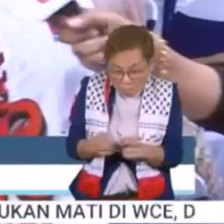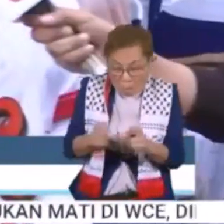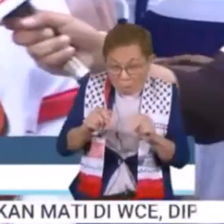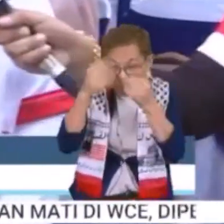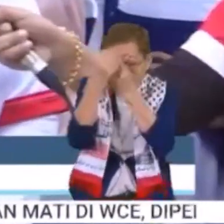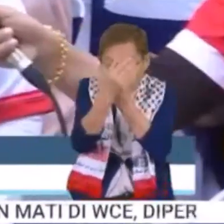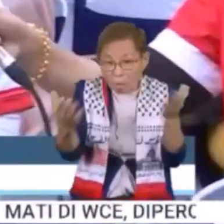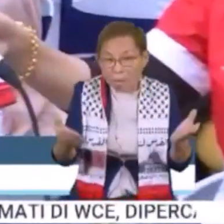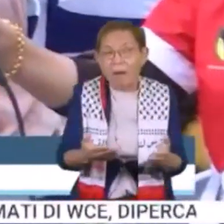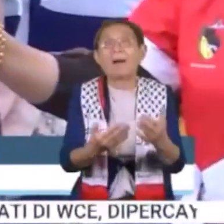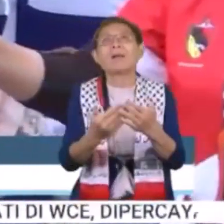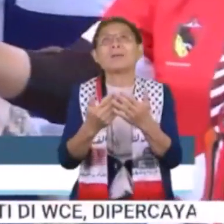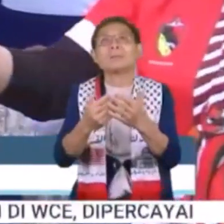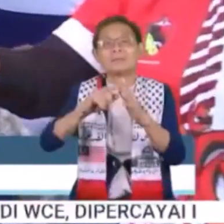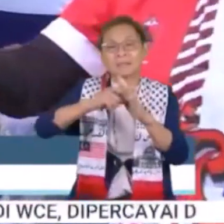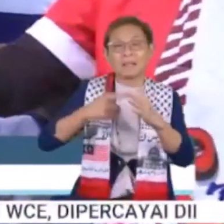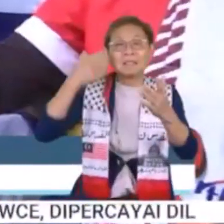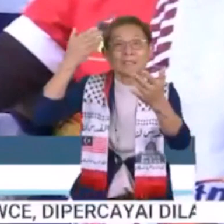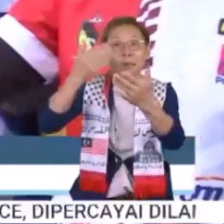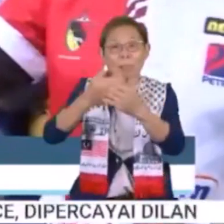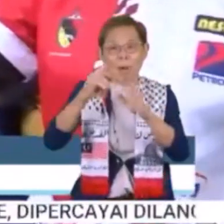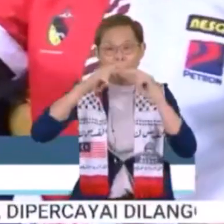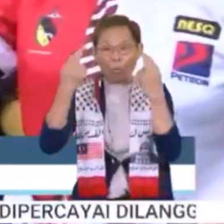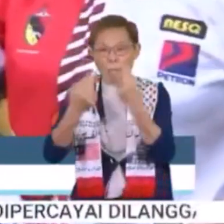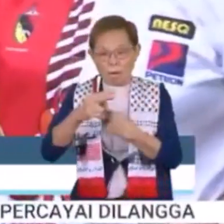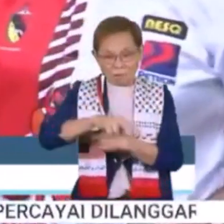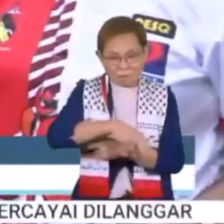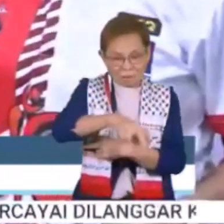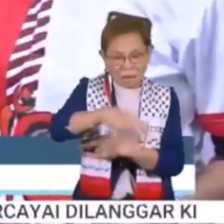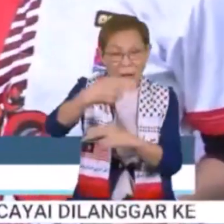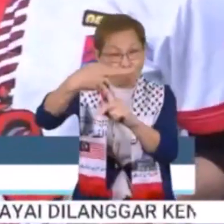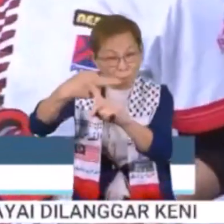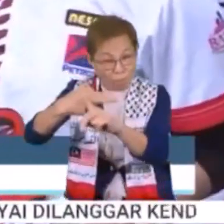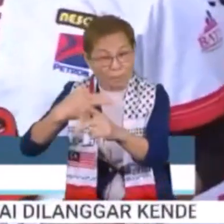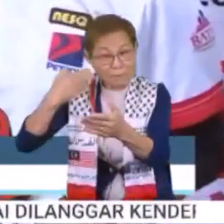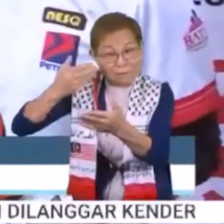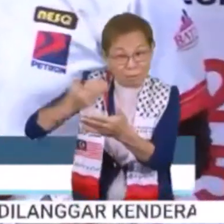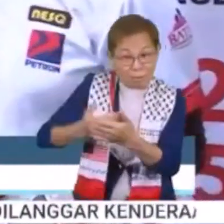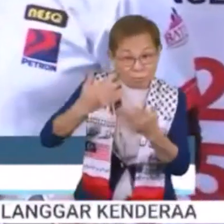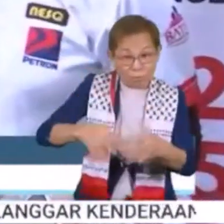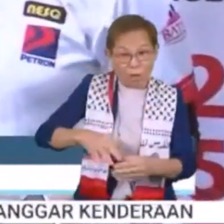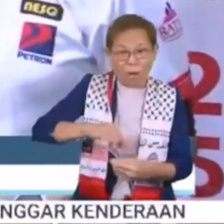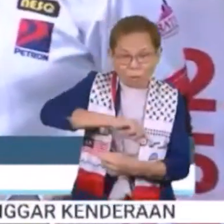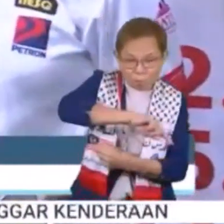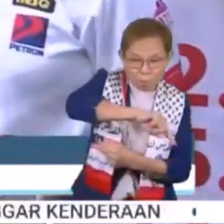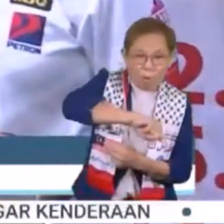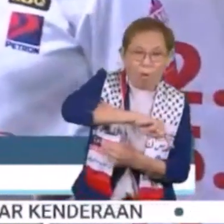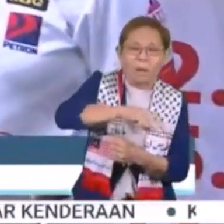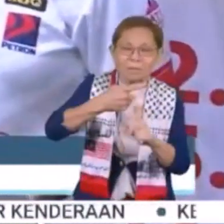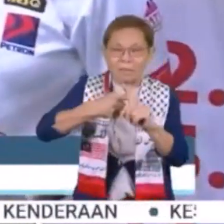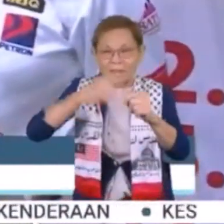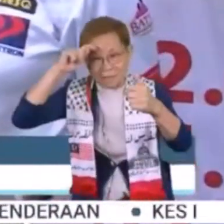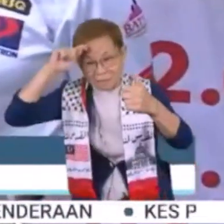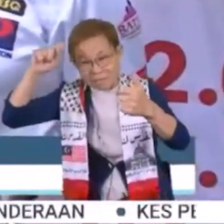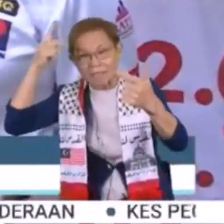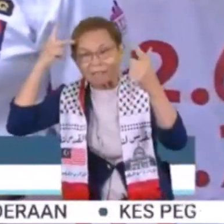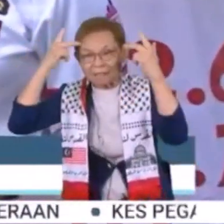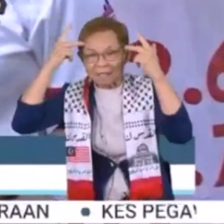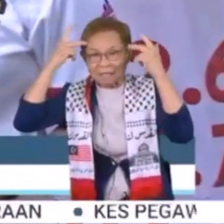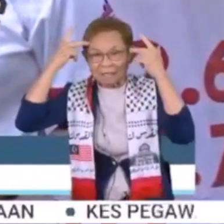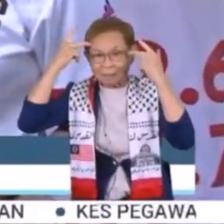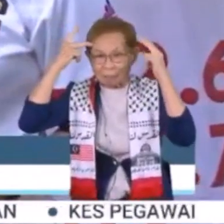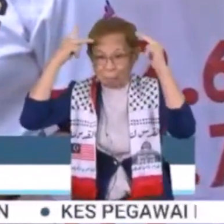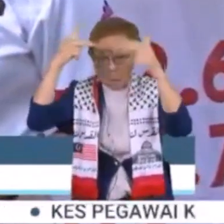kongsikan. Ya, alhamdulillah sejak ketibaan rombongan Jelajah Ramadan yang kabarnya telah pun pusing daripada Terengganu, Pahang,